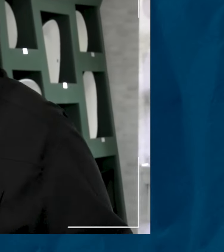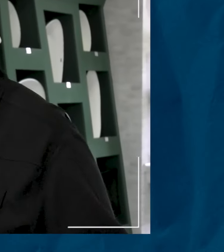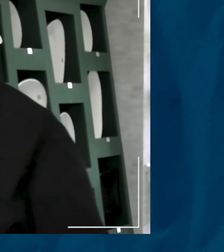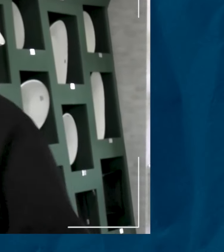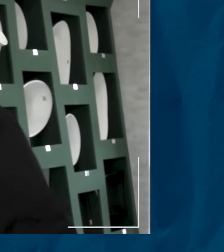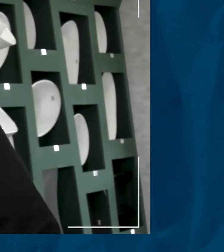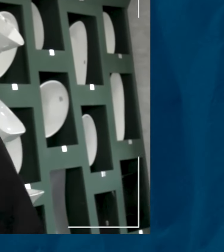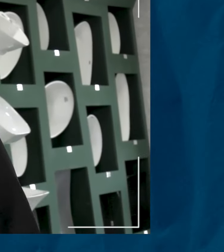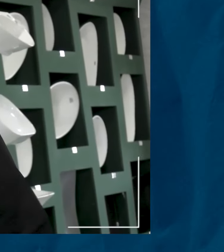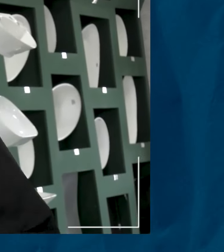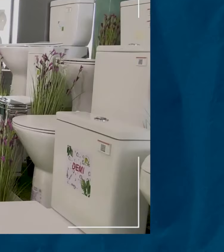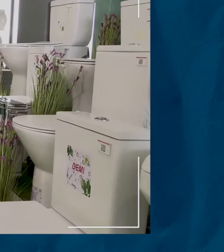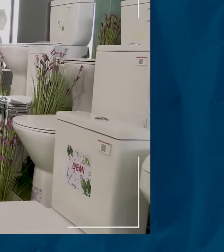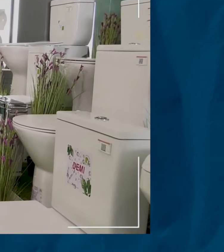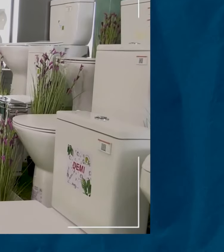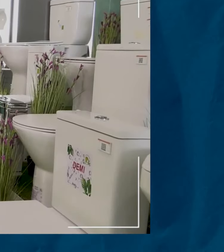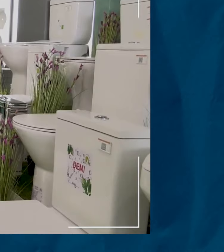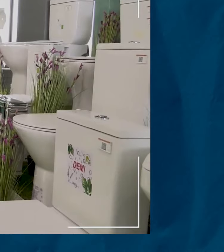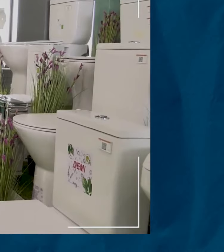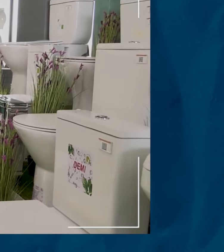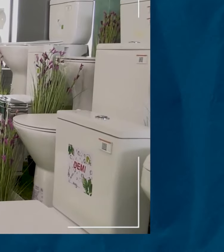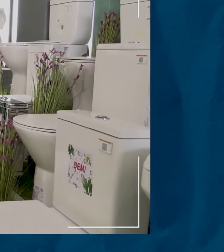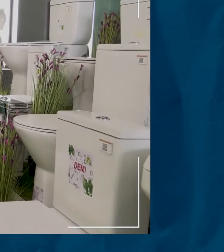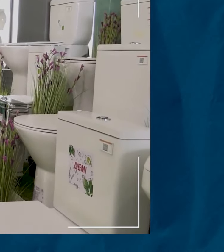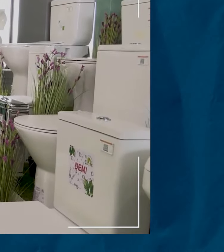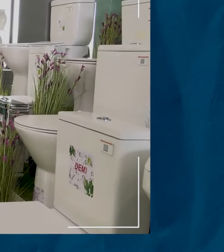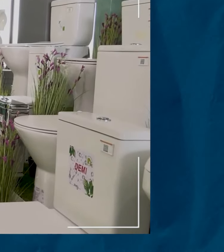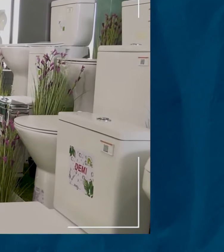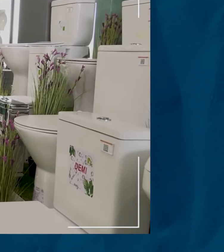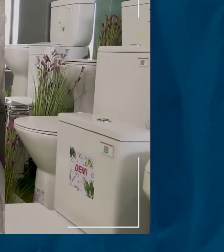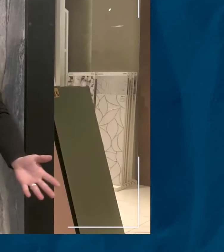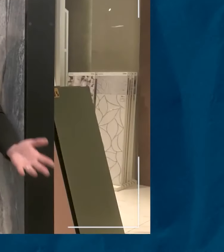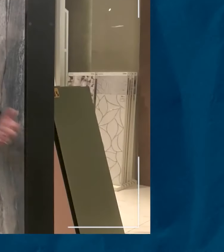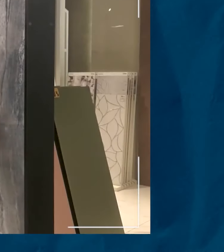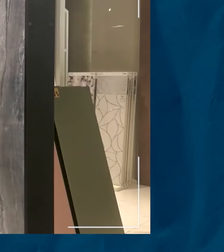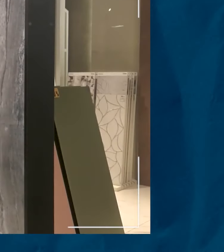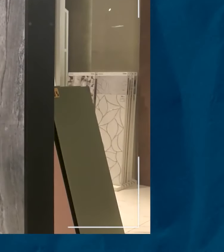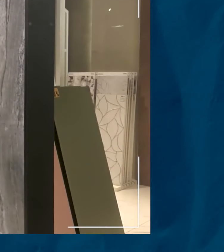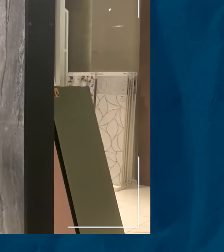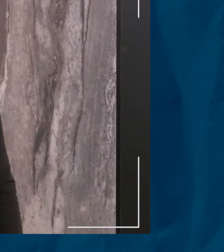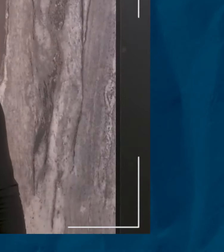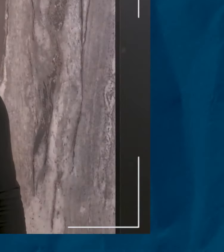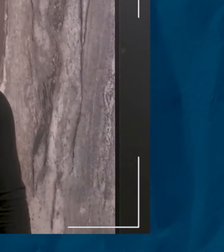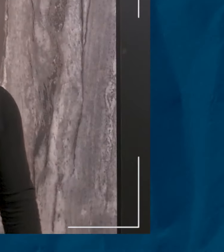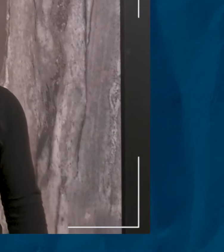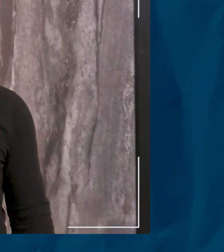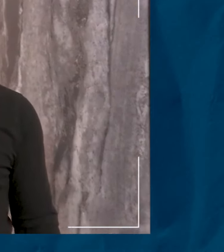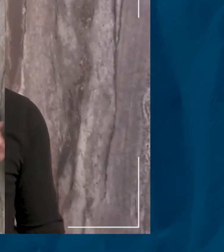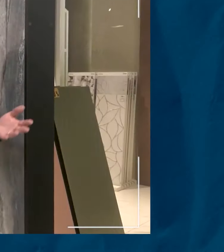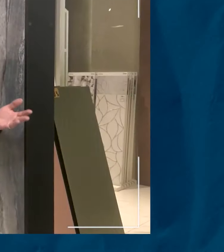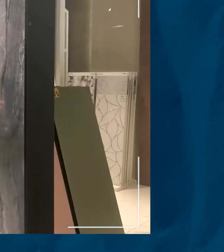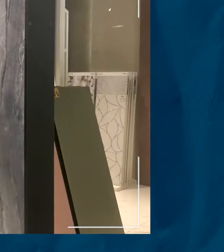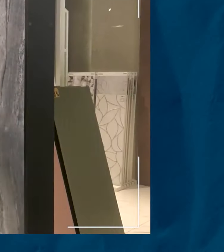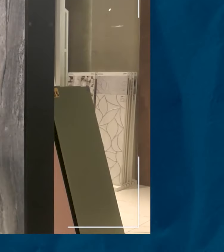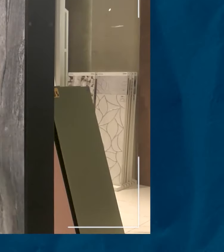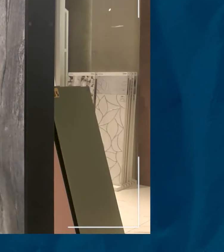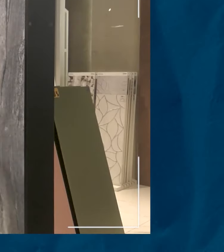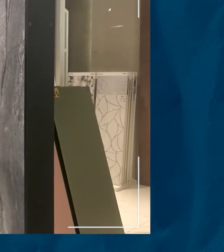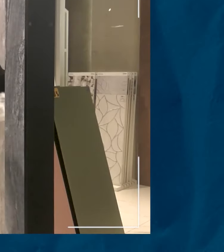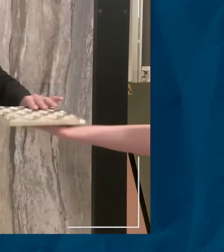сте дизайнерско студио? Да, така е. Да. Имаме... Оф. Това е нищожна... Да. Но това